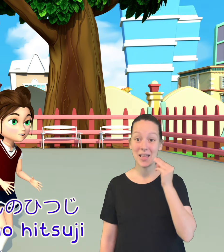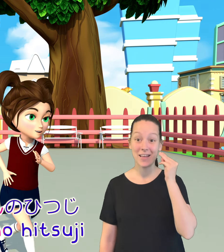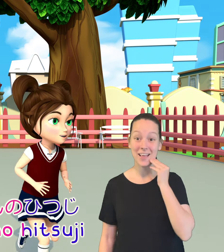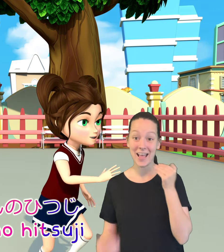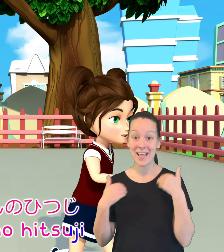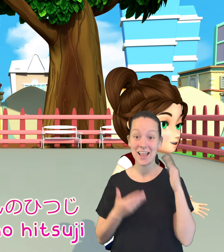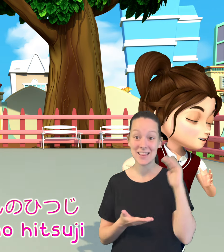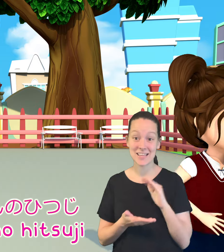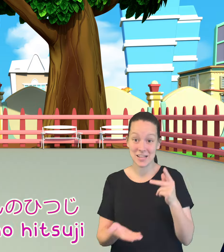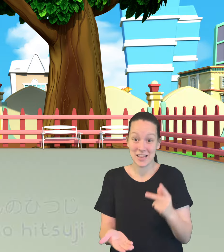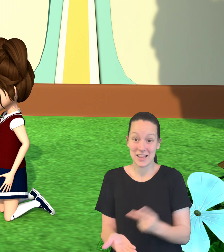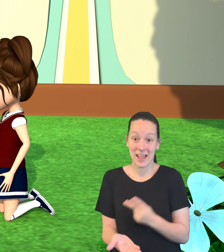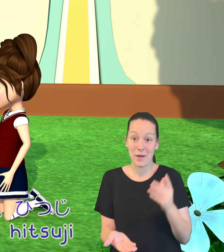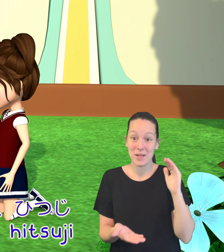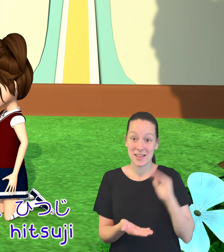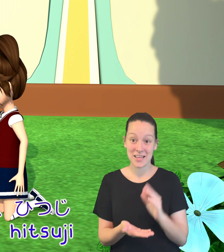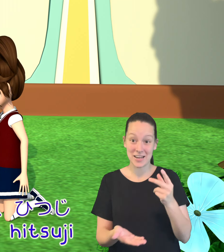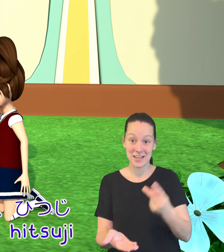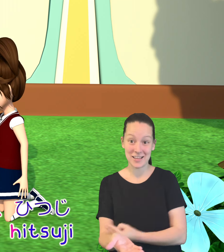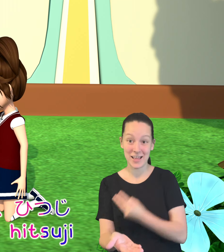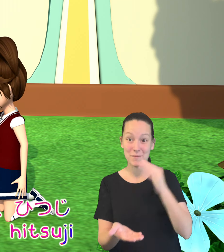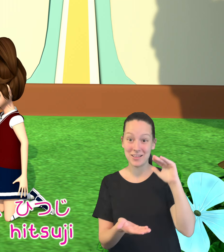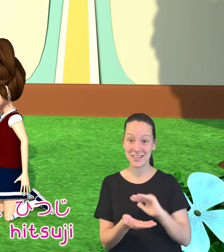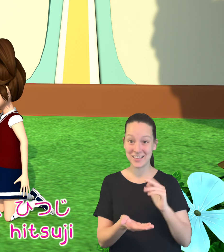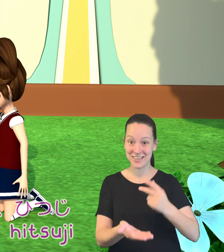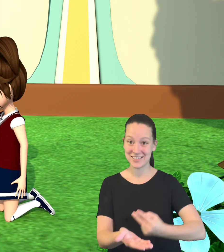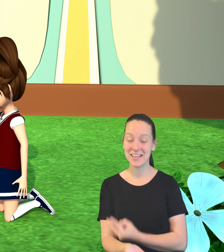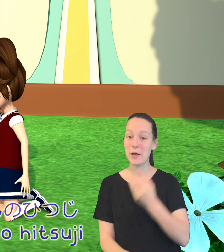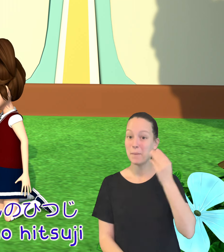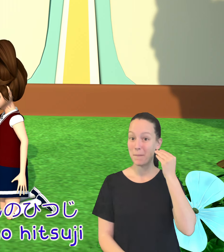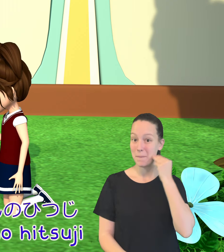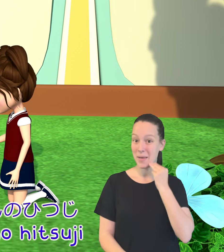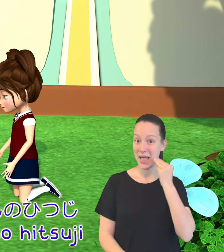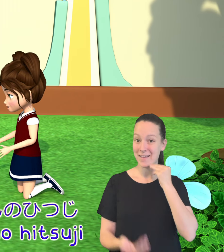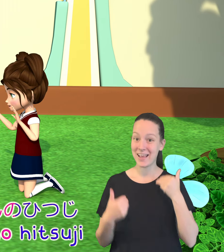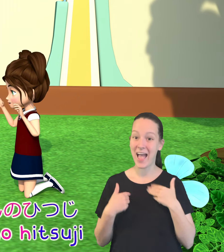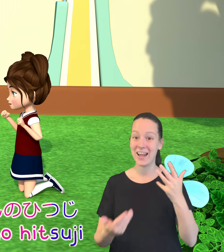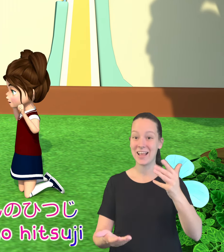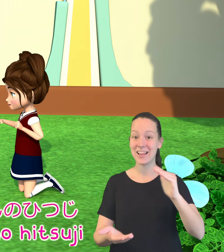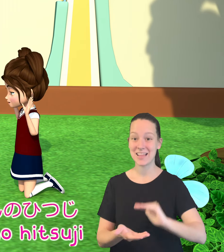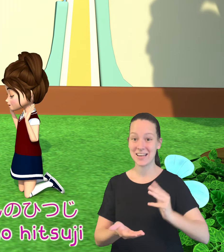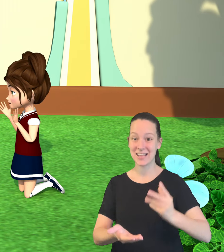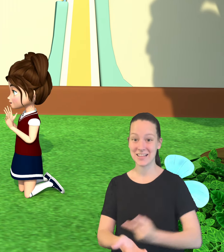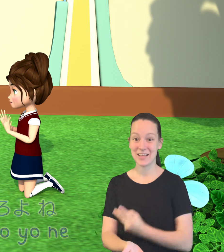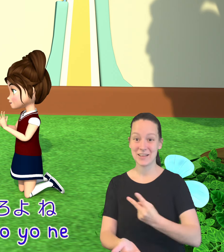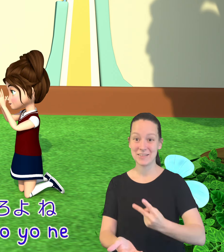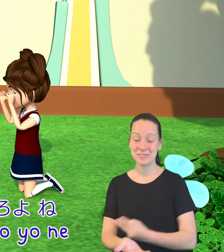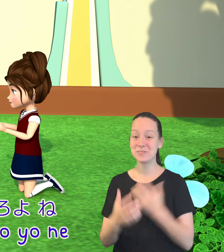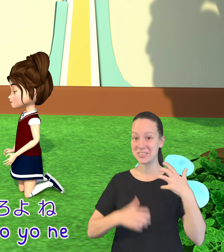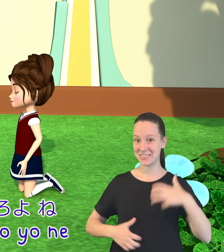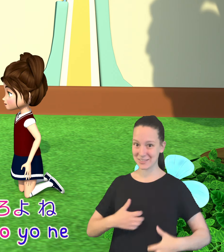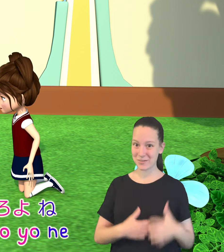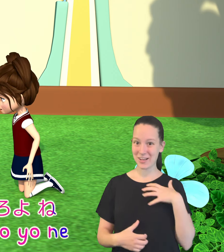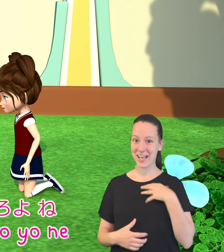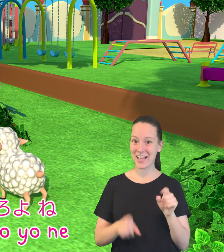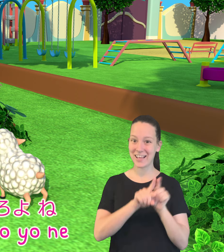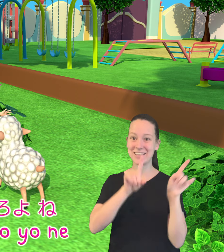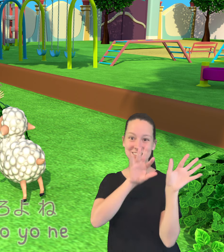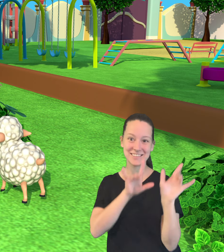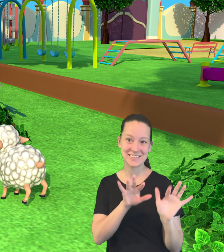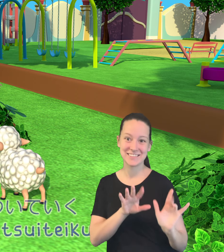メリーさんの羊羊羊メリさんの羊真白